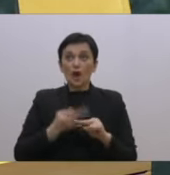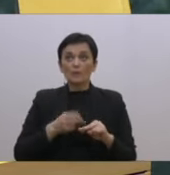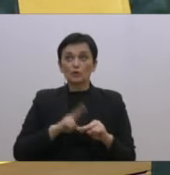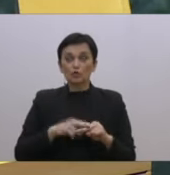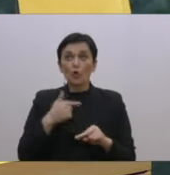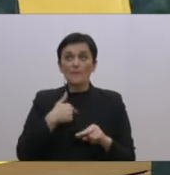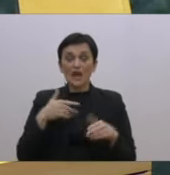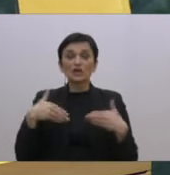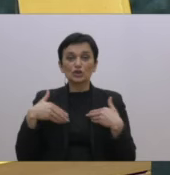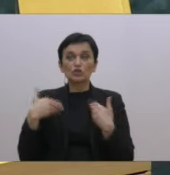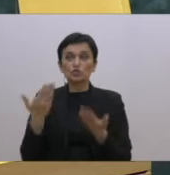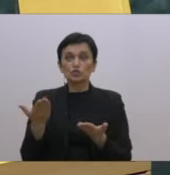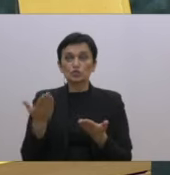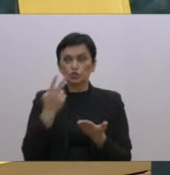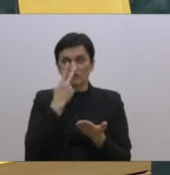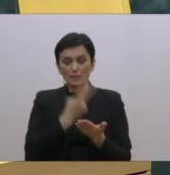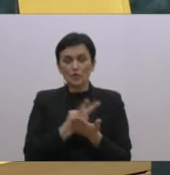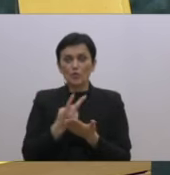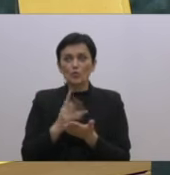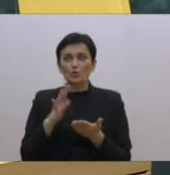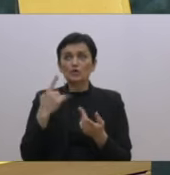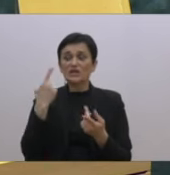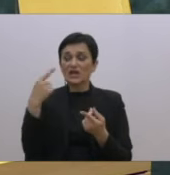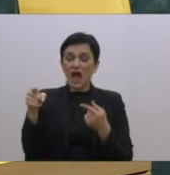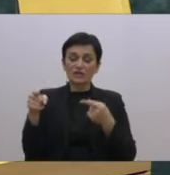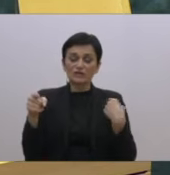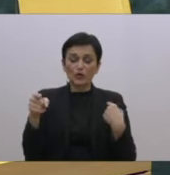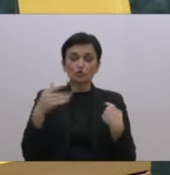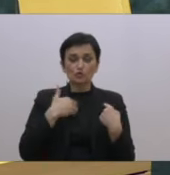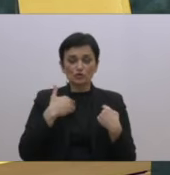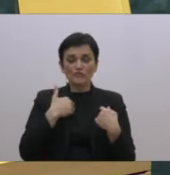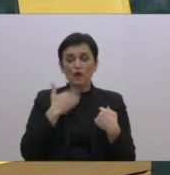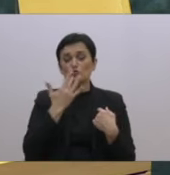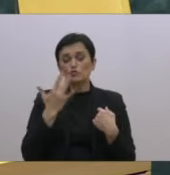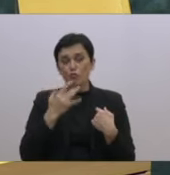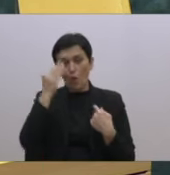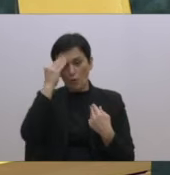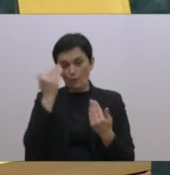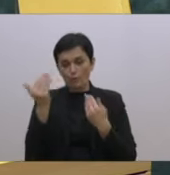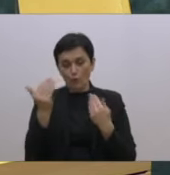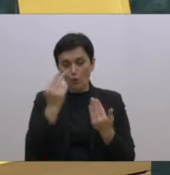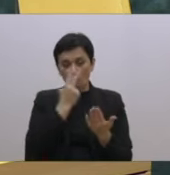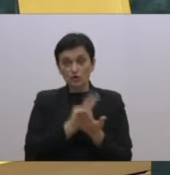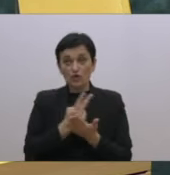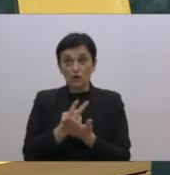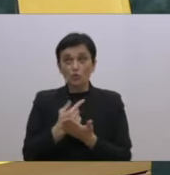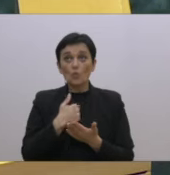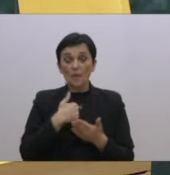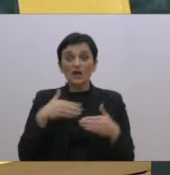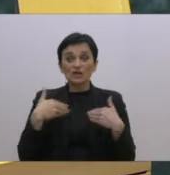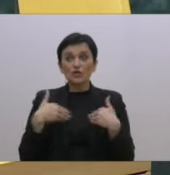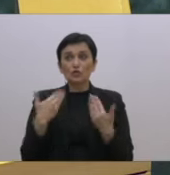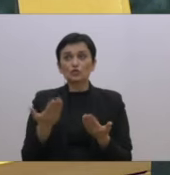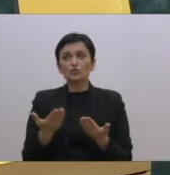მე გისურვებთ, მიუხედავად განსხვავებული ჩვენი შეიძლება პოლიტიკური პოზიციებისა და შეხედულებისა, მე